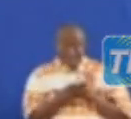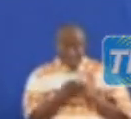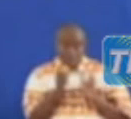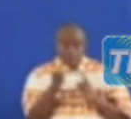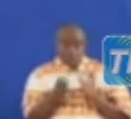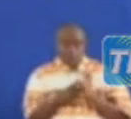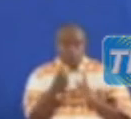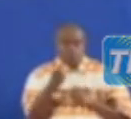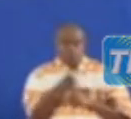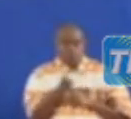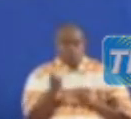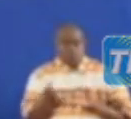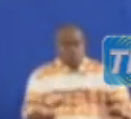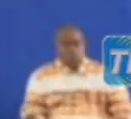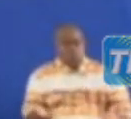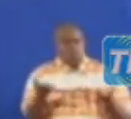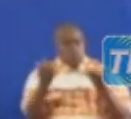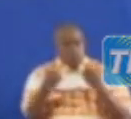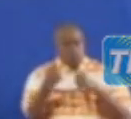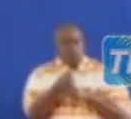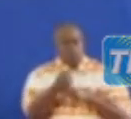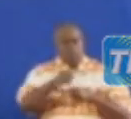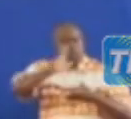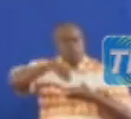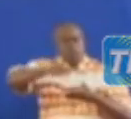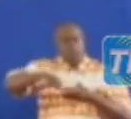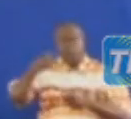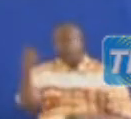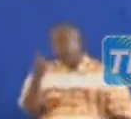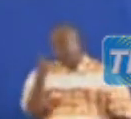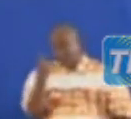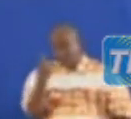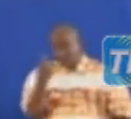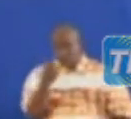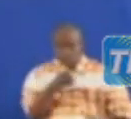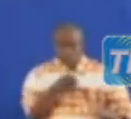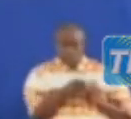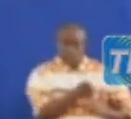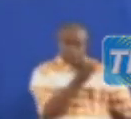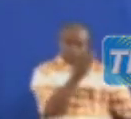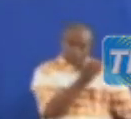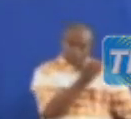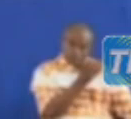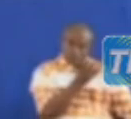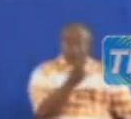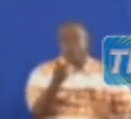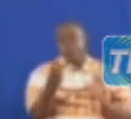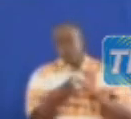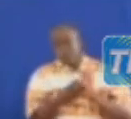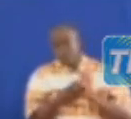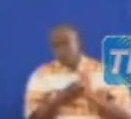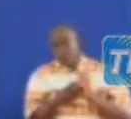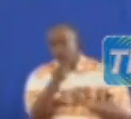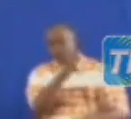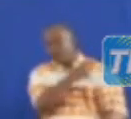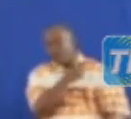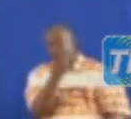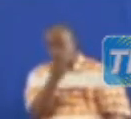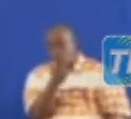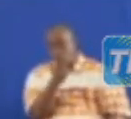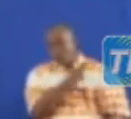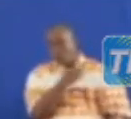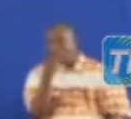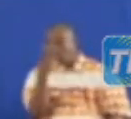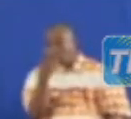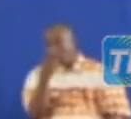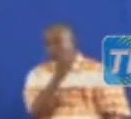138.72 kwa ajili ya kuwezesha kufanyika kwa mitihani ya taifa ya darasa la 4, darasa la 7, kidato cha 2, kidato